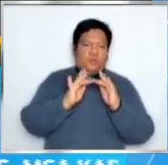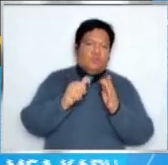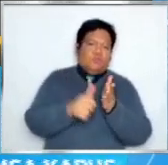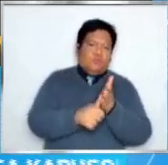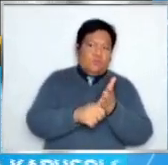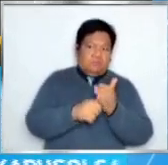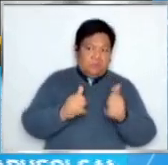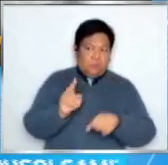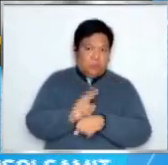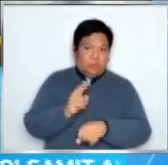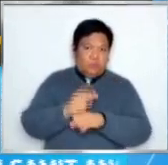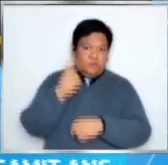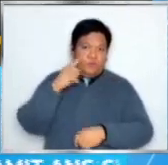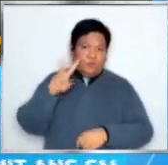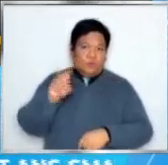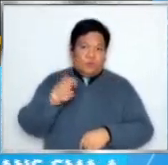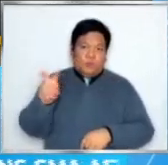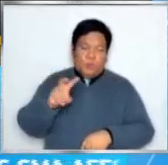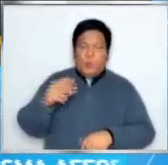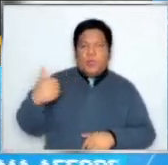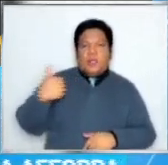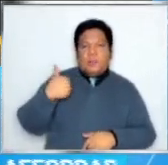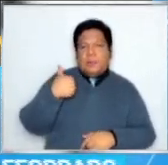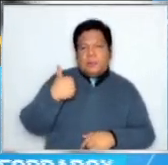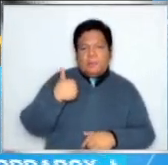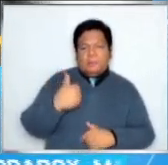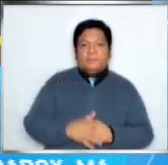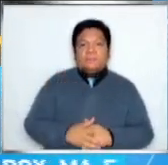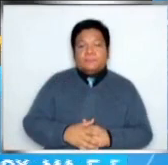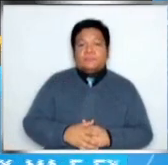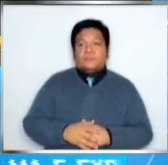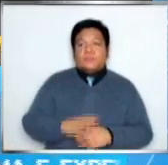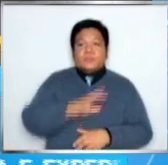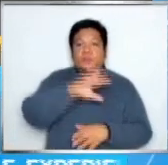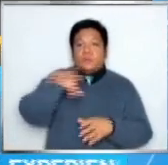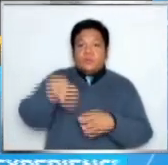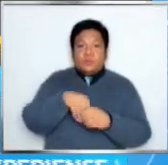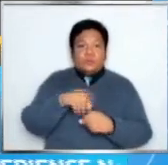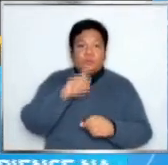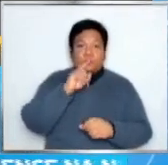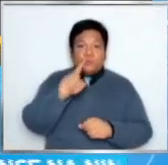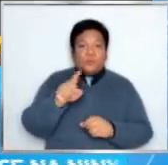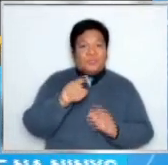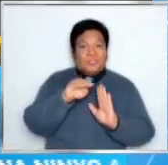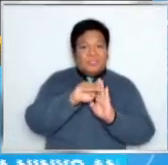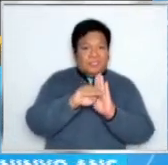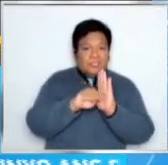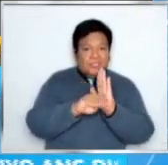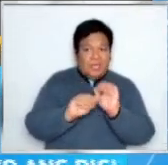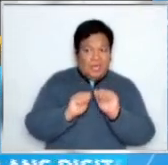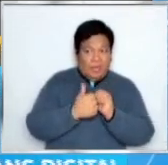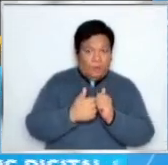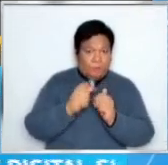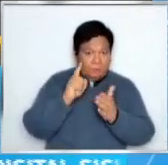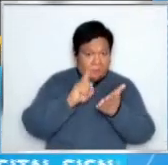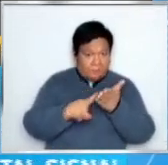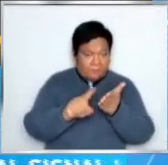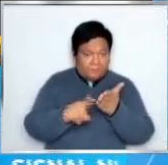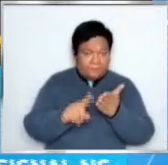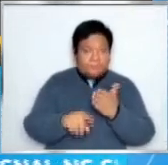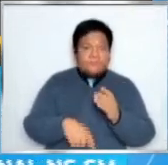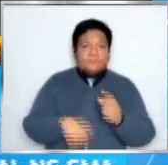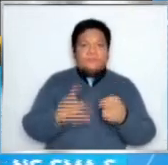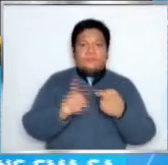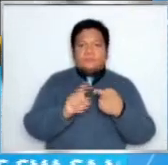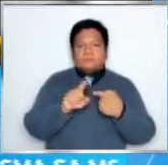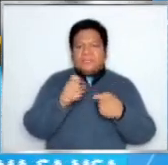eleksyon 2022. Kasama sa mga personal na criteria ni Guanzo sa pagsuri rito ay ang seguridad,